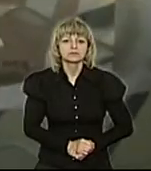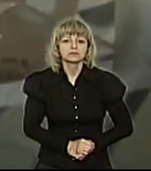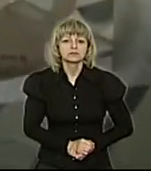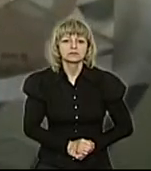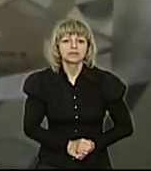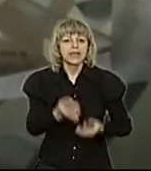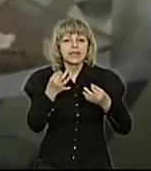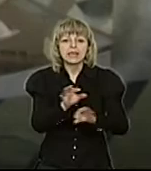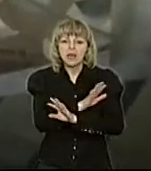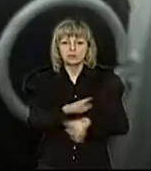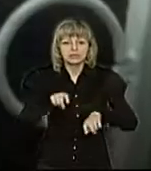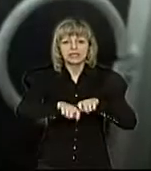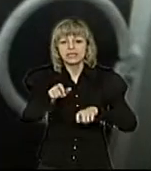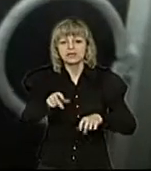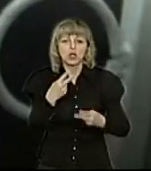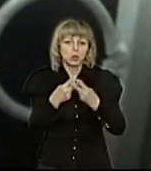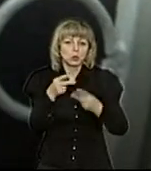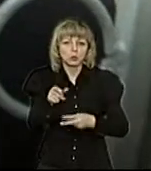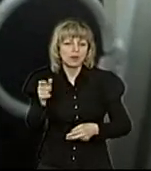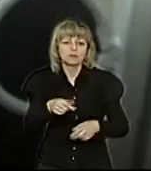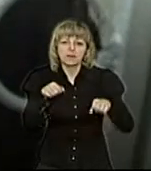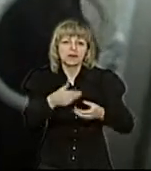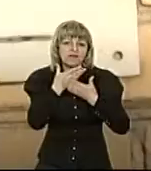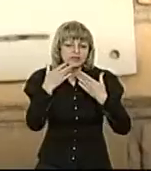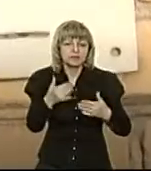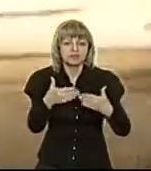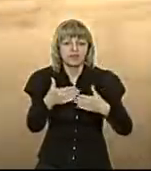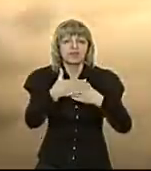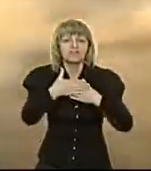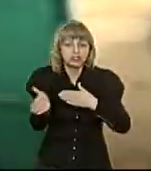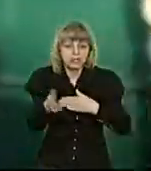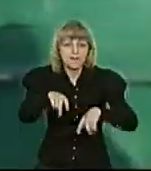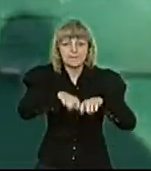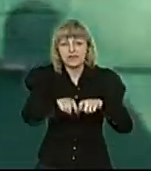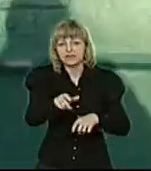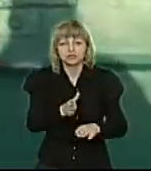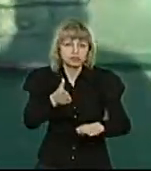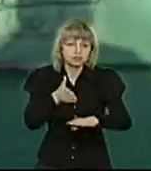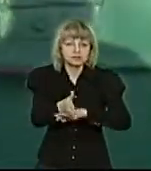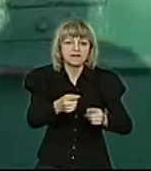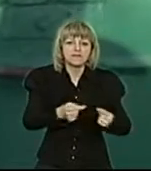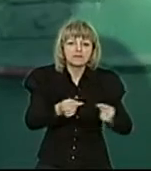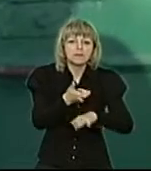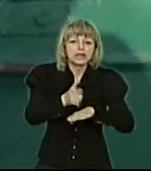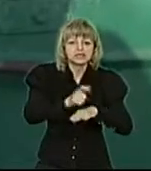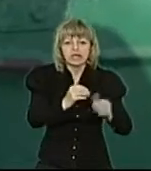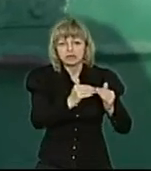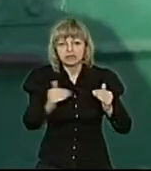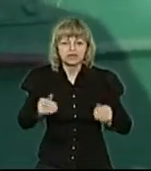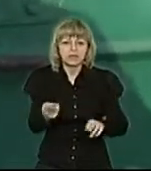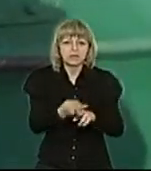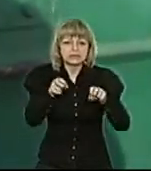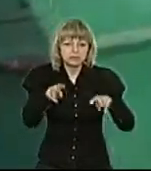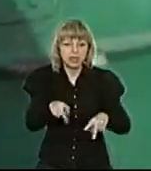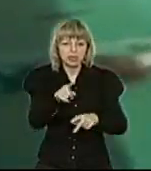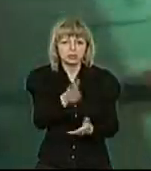Не пустити ревізорів тюремники права не мають і двері відчиняють. Перевіряючі прямують у сектор з максимальним рівнем безпеки.